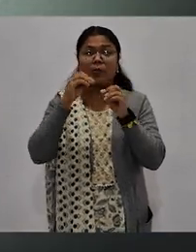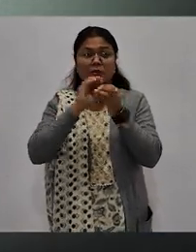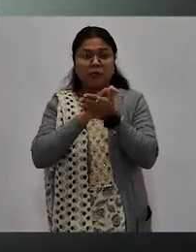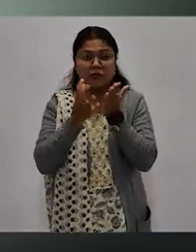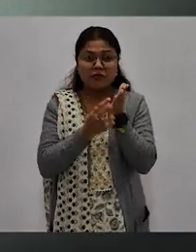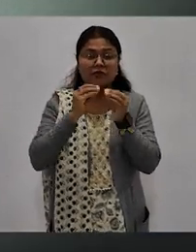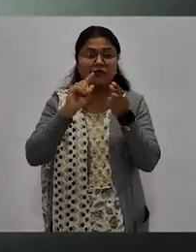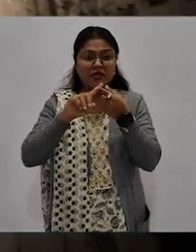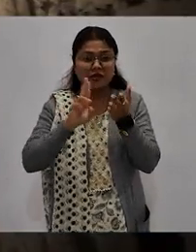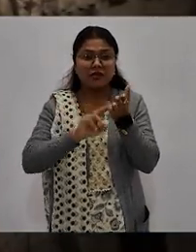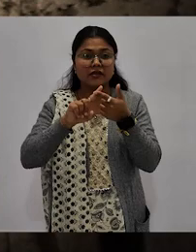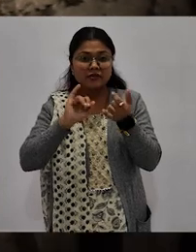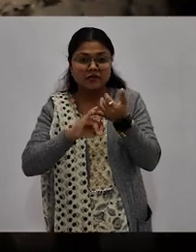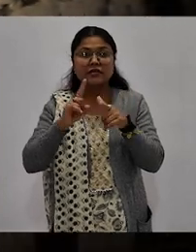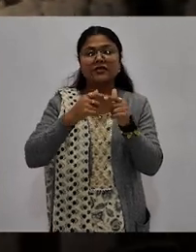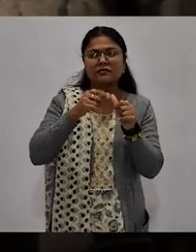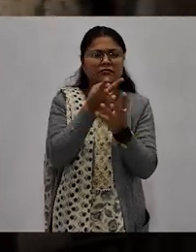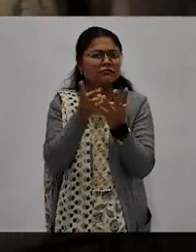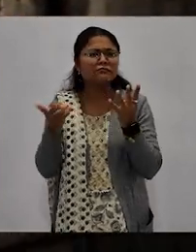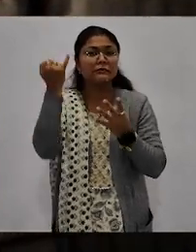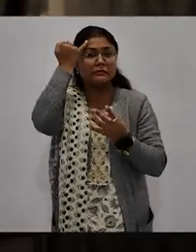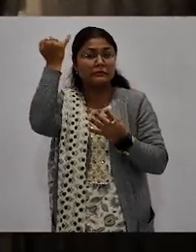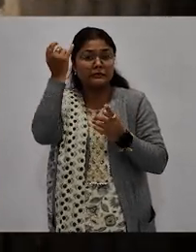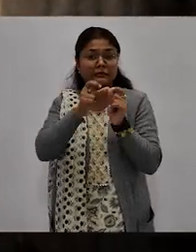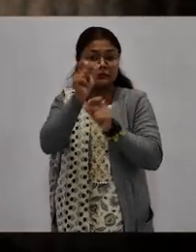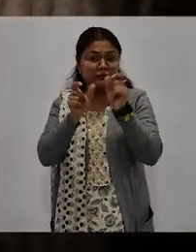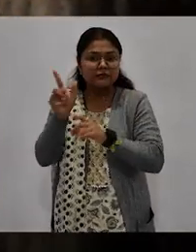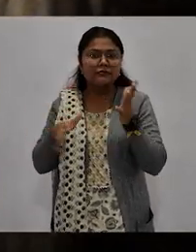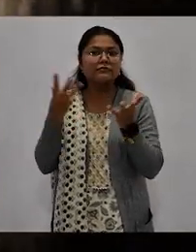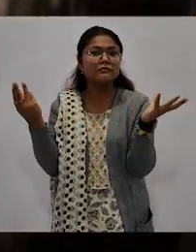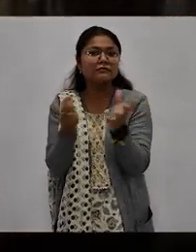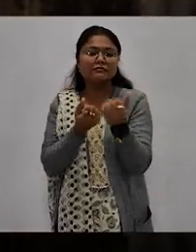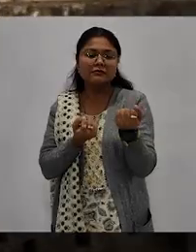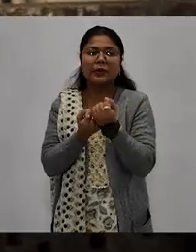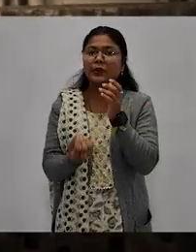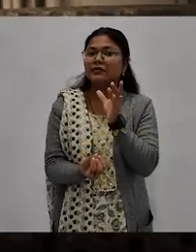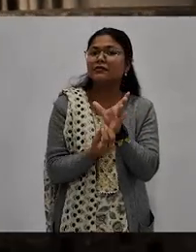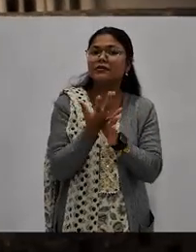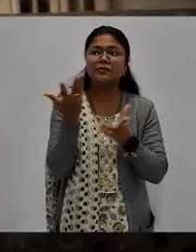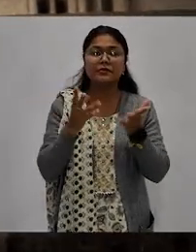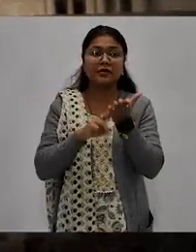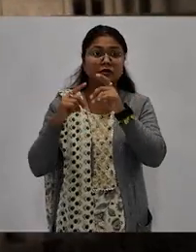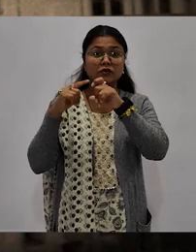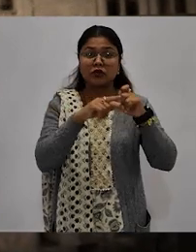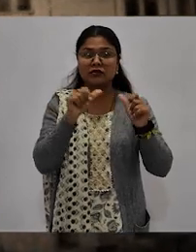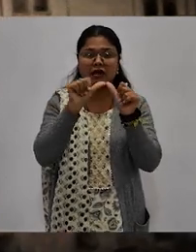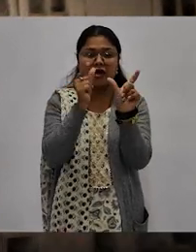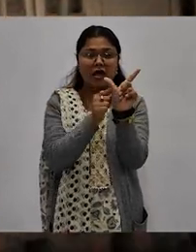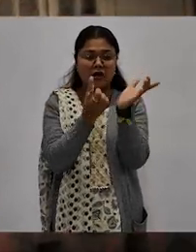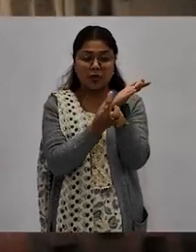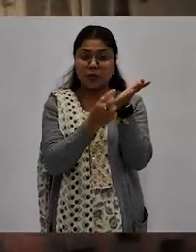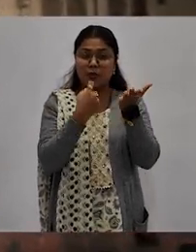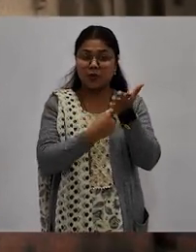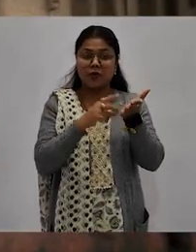চন্দ্ৰ ভট্টাচাৰ্যৰ লগতে কেইবাগৰাকীও বৰেণ্য ব্যক্তিৰ যুটীয়া প্ৰচেষ্টাত জন্ম লাভ কৰে উত্তৰ পূব ভাৰতৰ আয়ুৰ্বেদিক